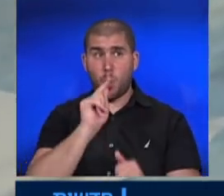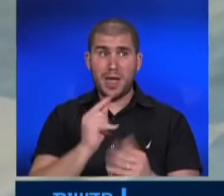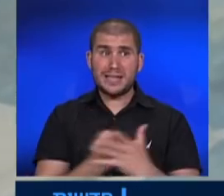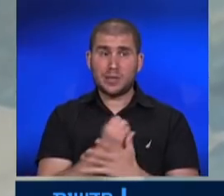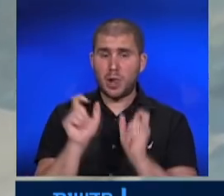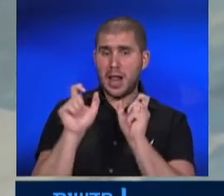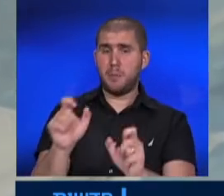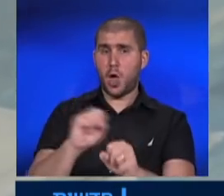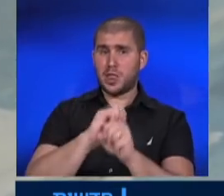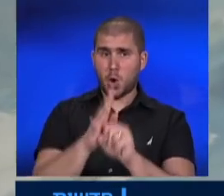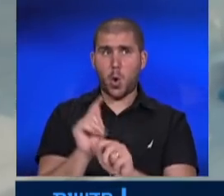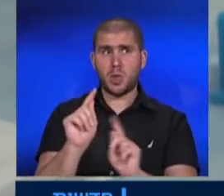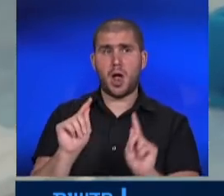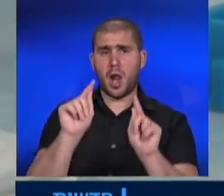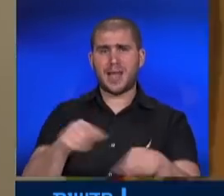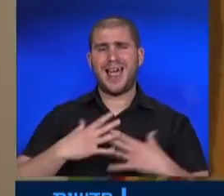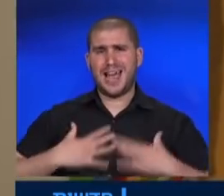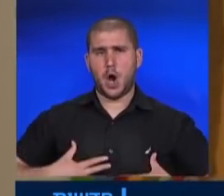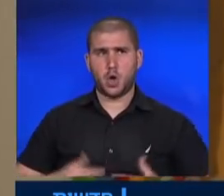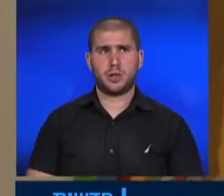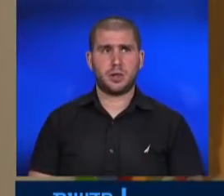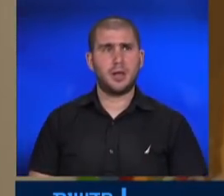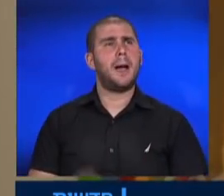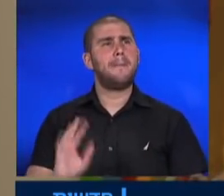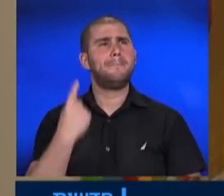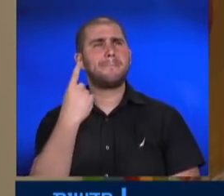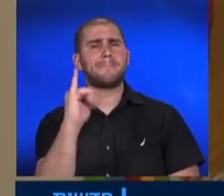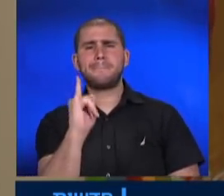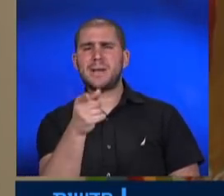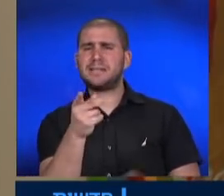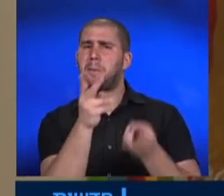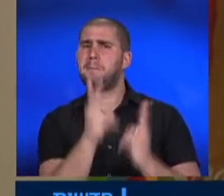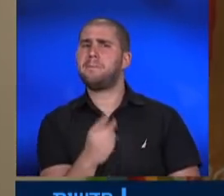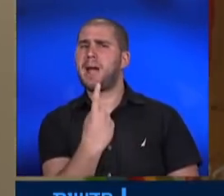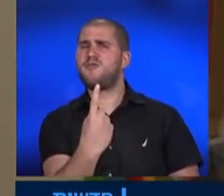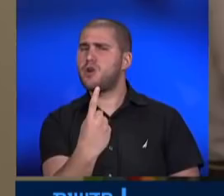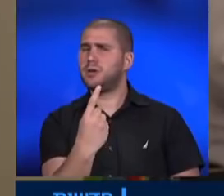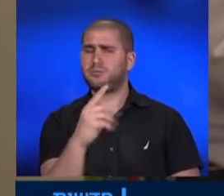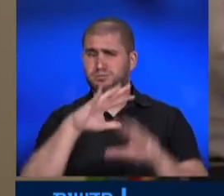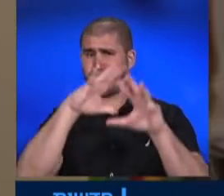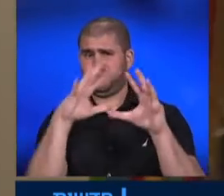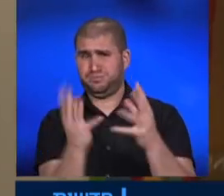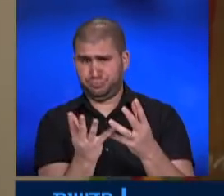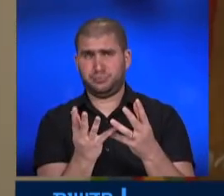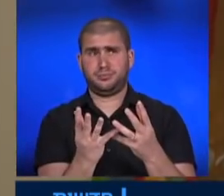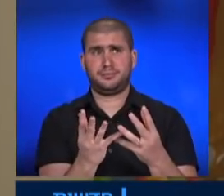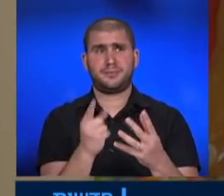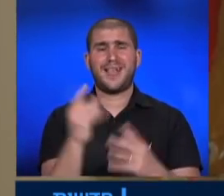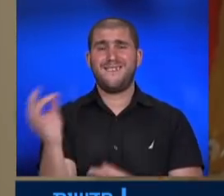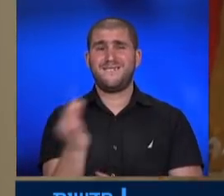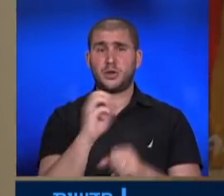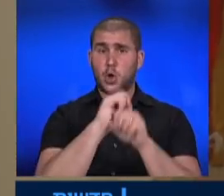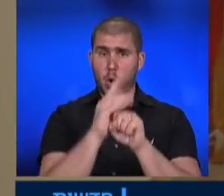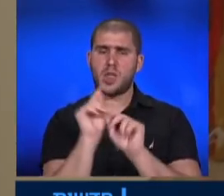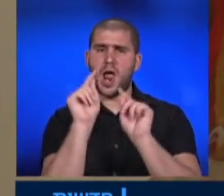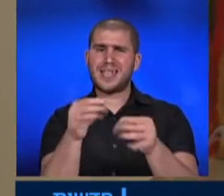הקורונה מלהגיע לריאות שלנו. מה שבעצם הדבר הזה מאפשר זה לווירוס קורונה להגיע לתאים